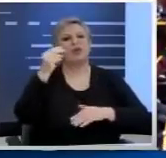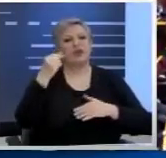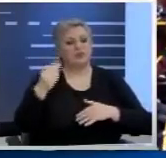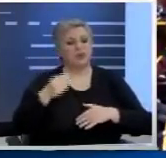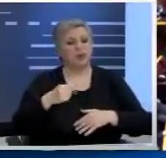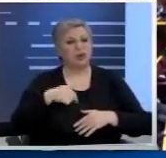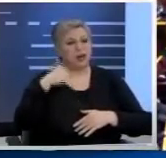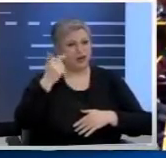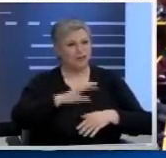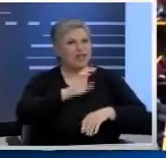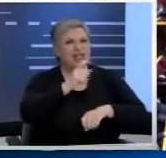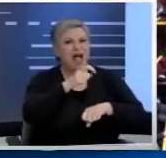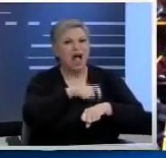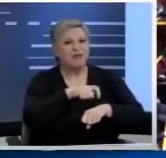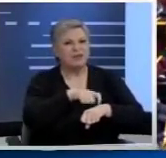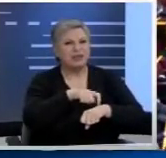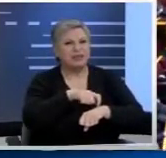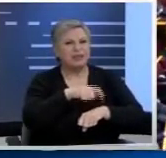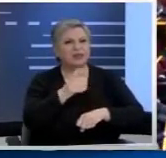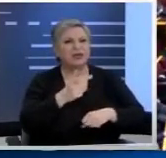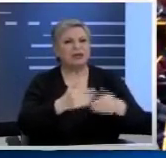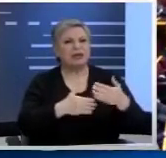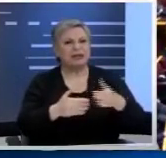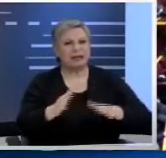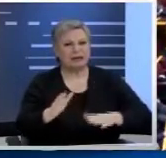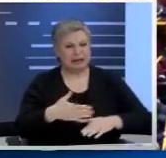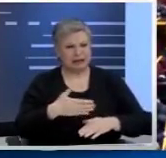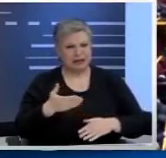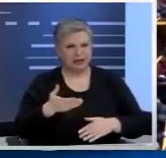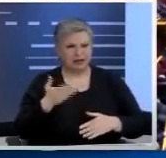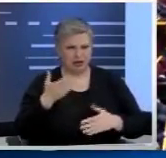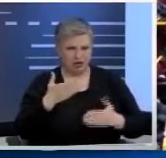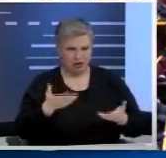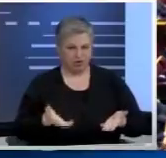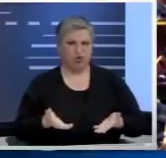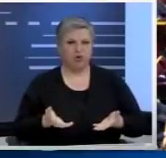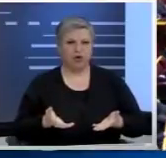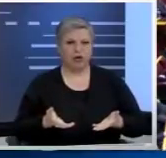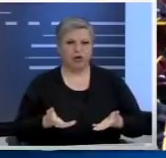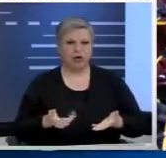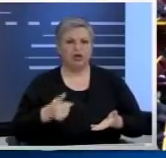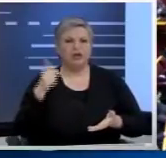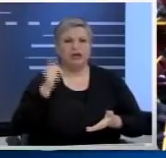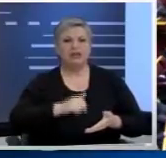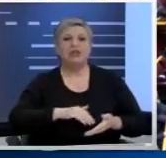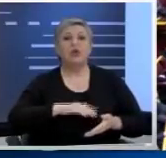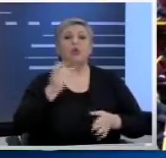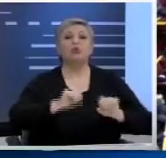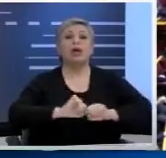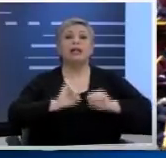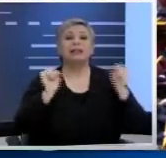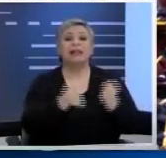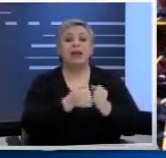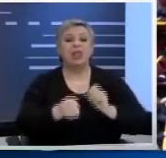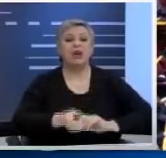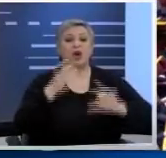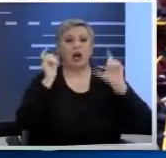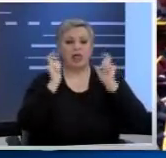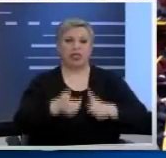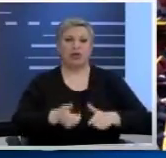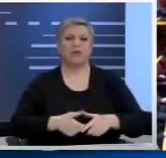Δεν βρίσκεστε σε τάξη. Δεν βρίσκεστε σε τάξη σχολείου, ούτε στο συνέδριο της Νέας